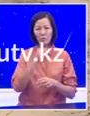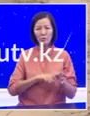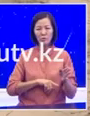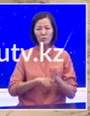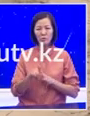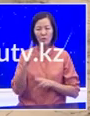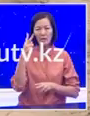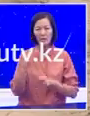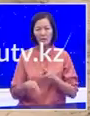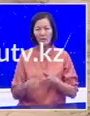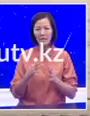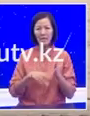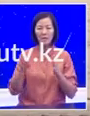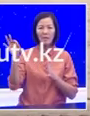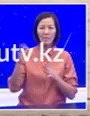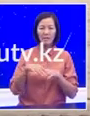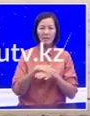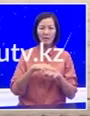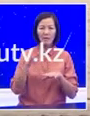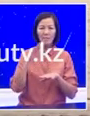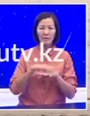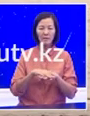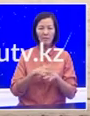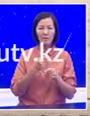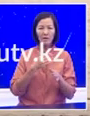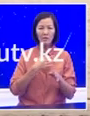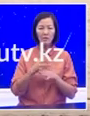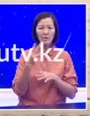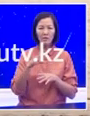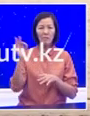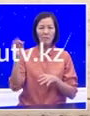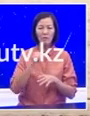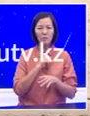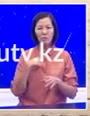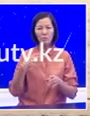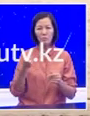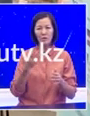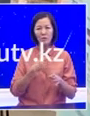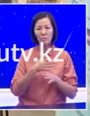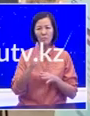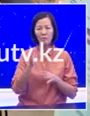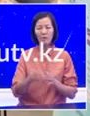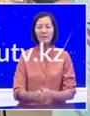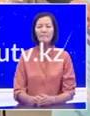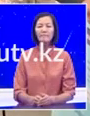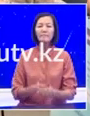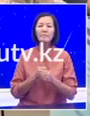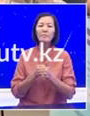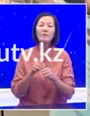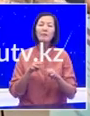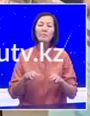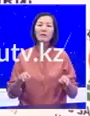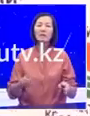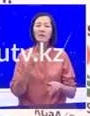асады. 80% халық банкінен қаржыландырылады. 20% өз қаражатымыз. Премьер-министрге қант